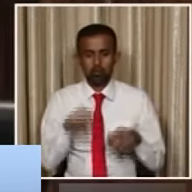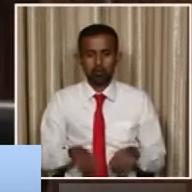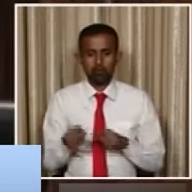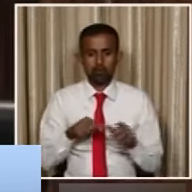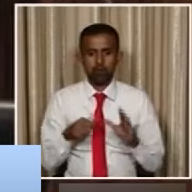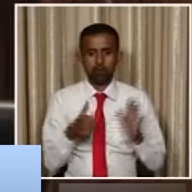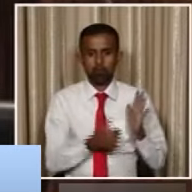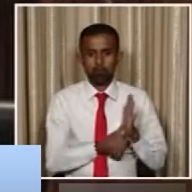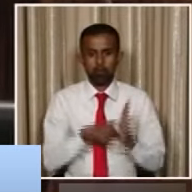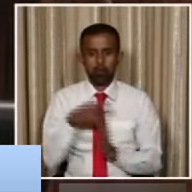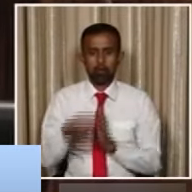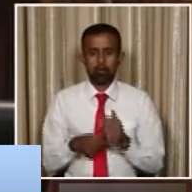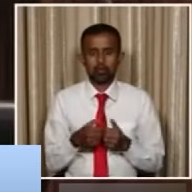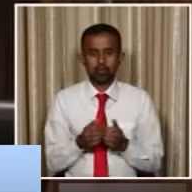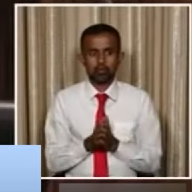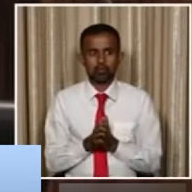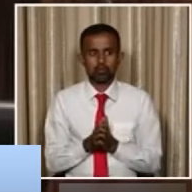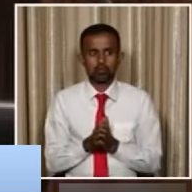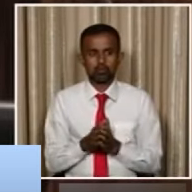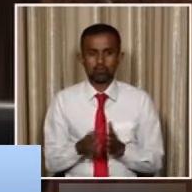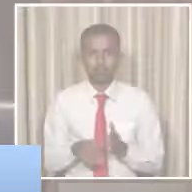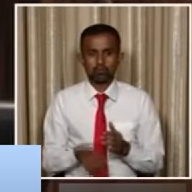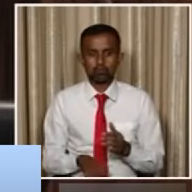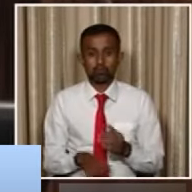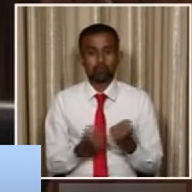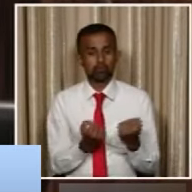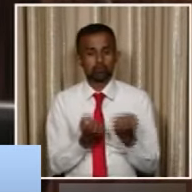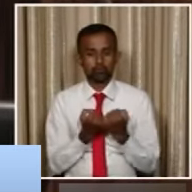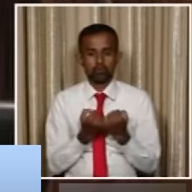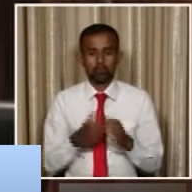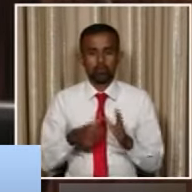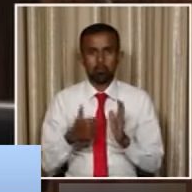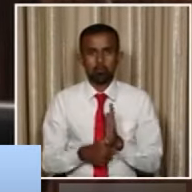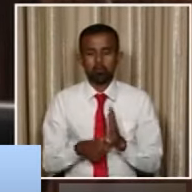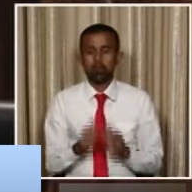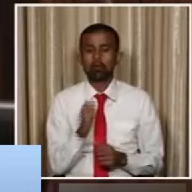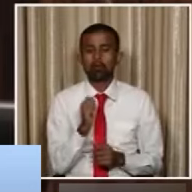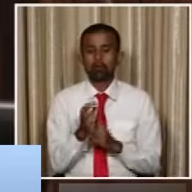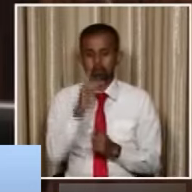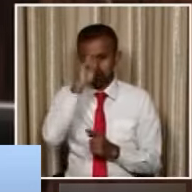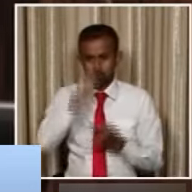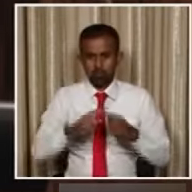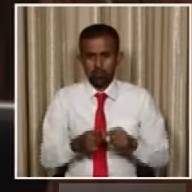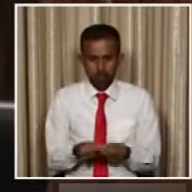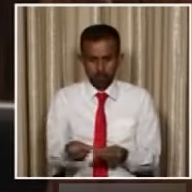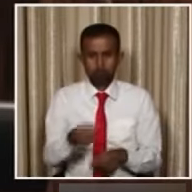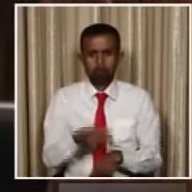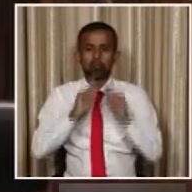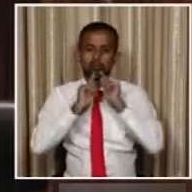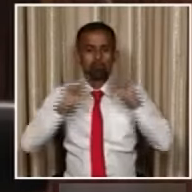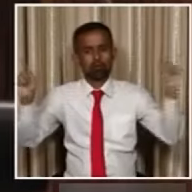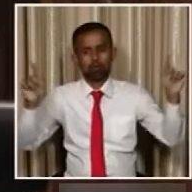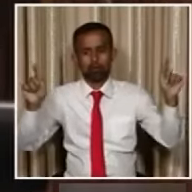පනතක් අපේ රටේ ස්වාධීනත්වයේ සහමුලින්ම අභියෝගයට ලක් වෙන කෙටුම් පතක් ඇයි මේ ජනාධිපතිවරණය තියෙන වෙලාවේ ගේන්නේ? ඒකම